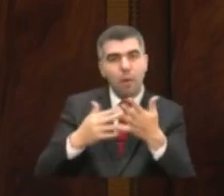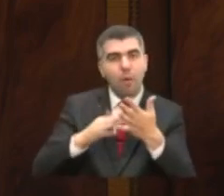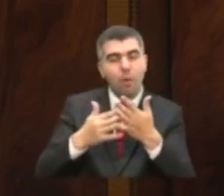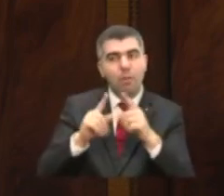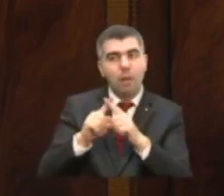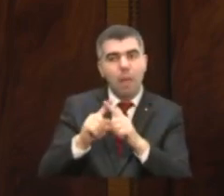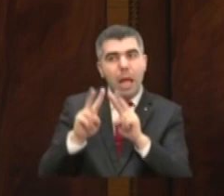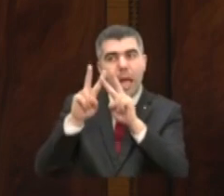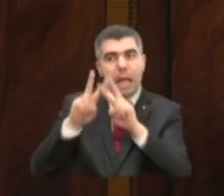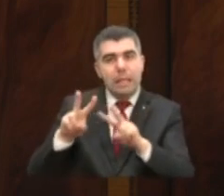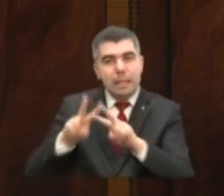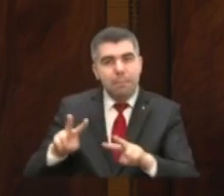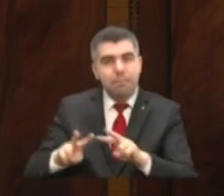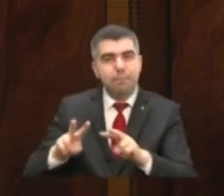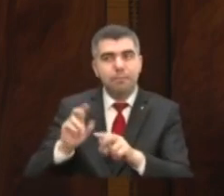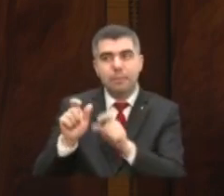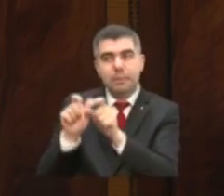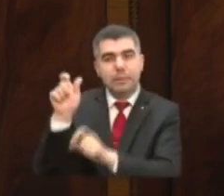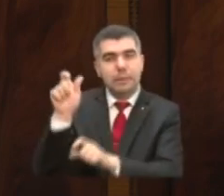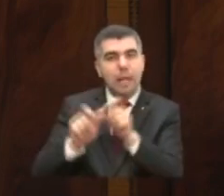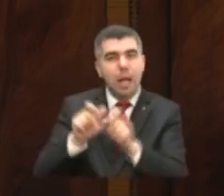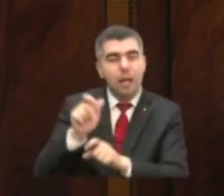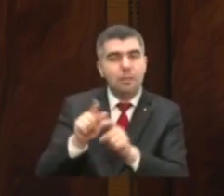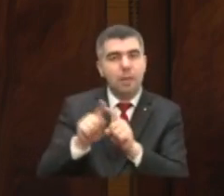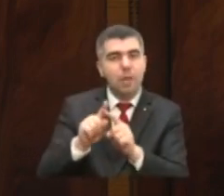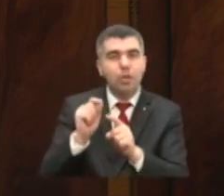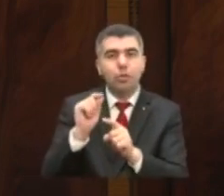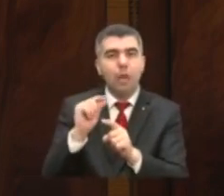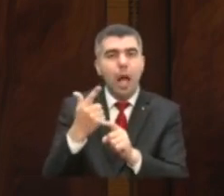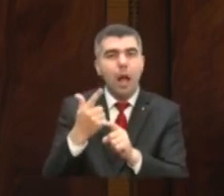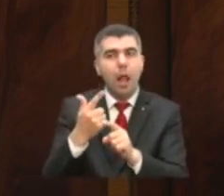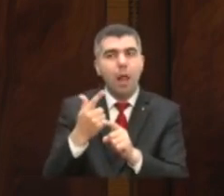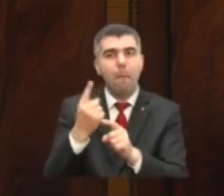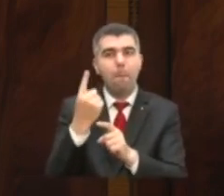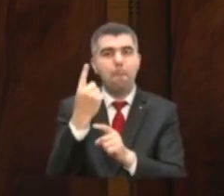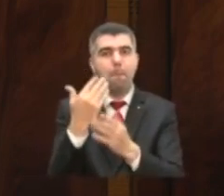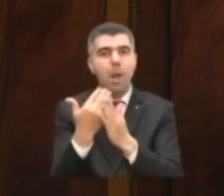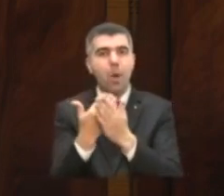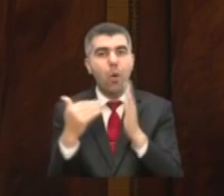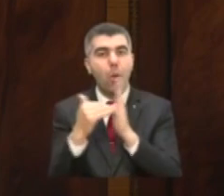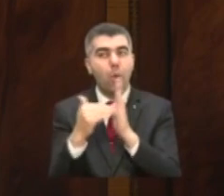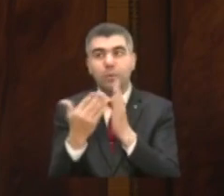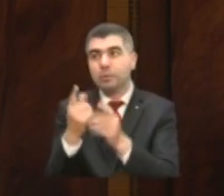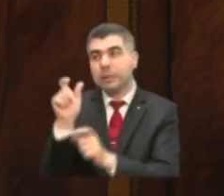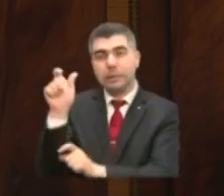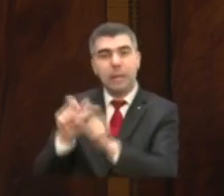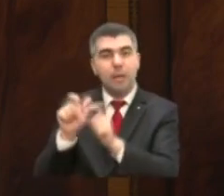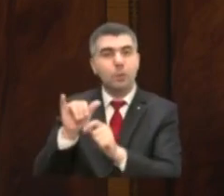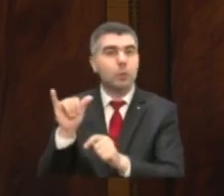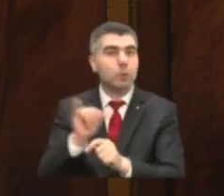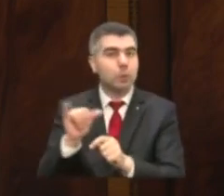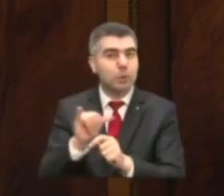للسكان وإحداث الوكالة الوطنية للسجلات، وبالتالي غادي يكون عندنا واحد رقم ديال